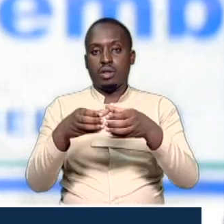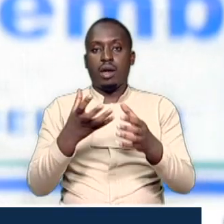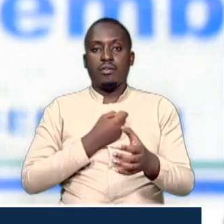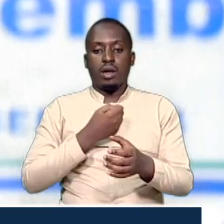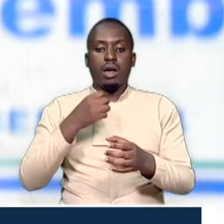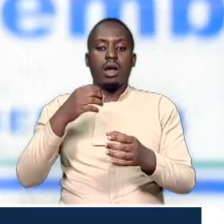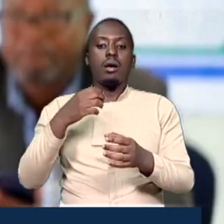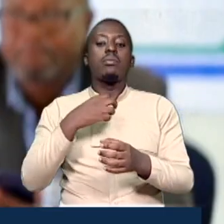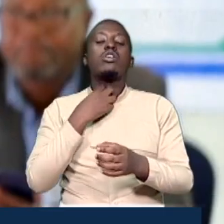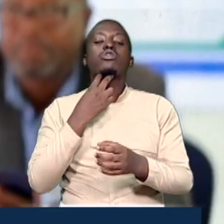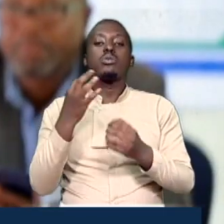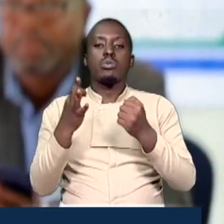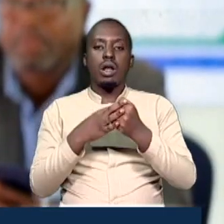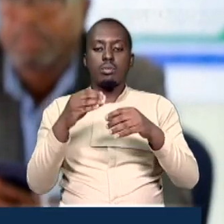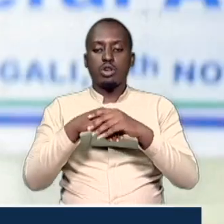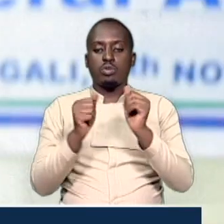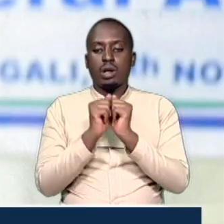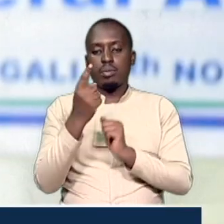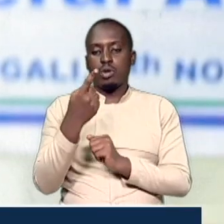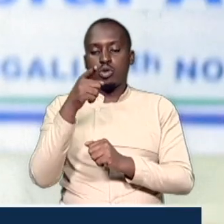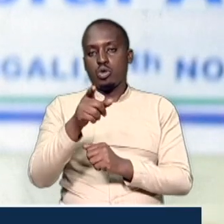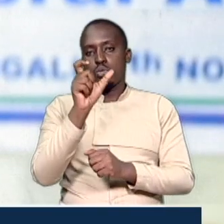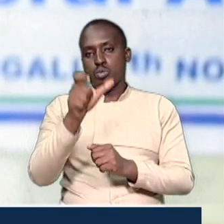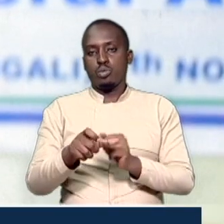ku majwi 11 uyu Ndayishimiye